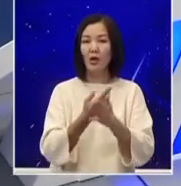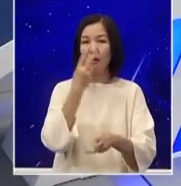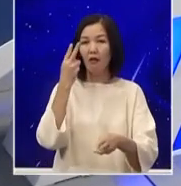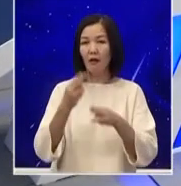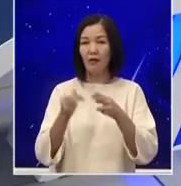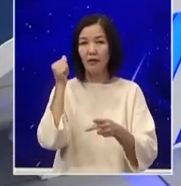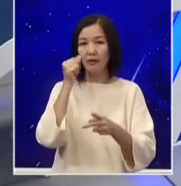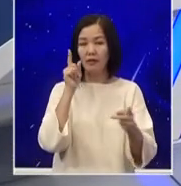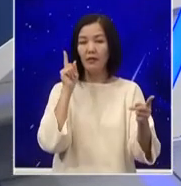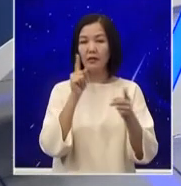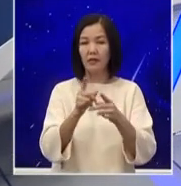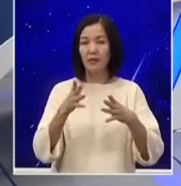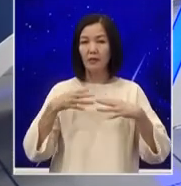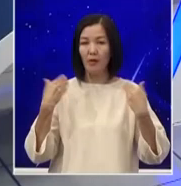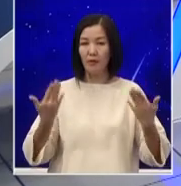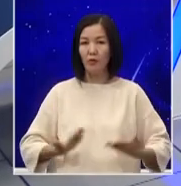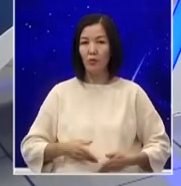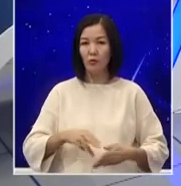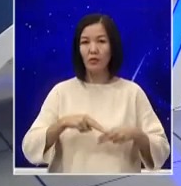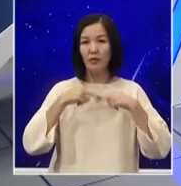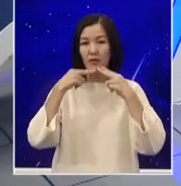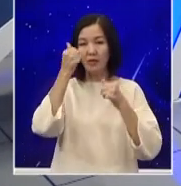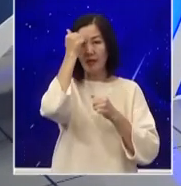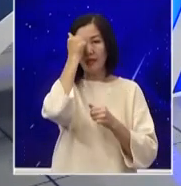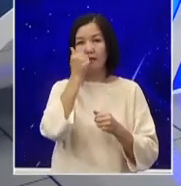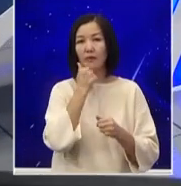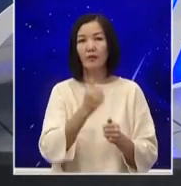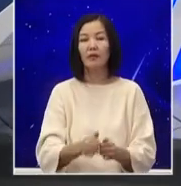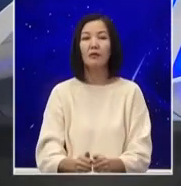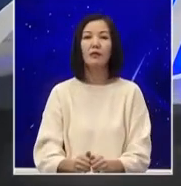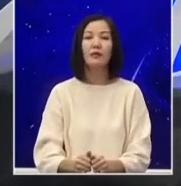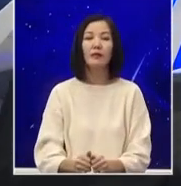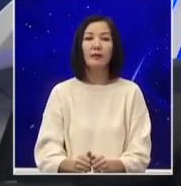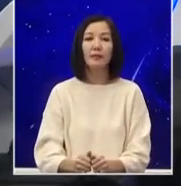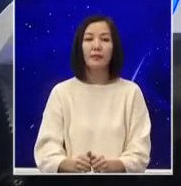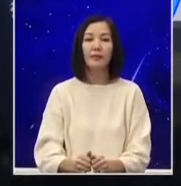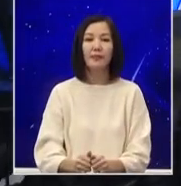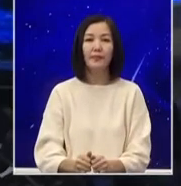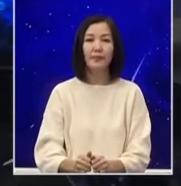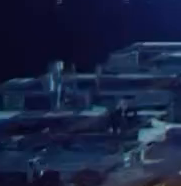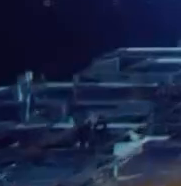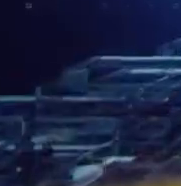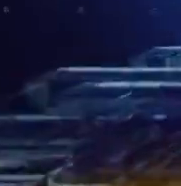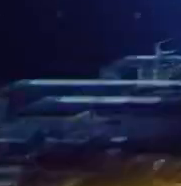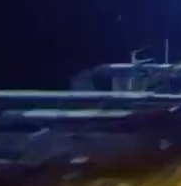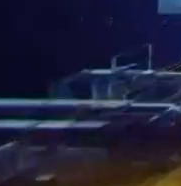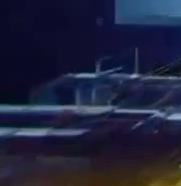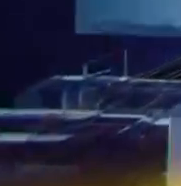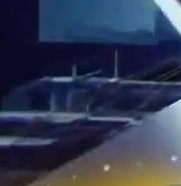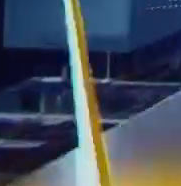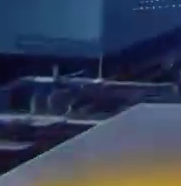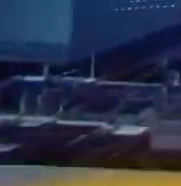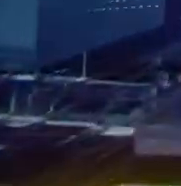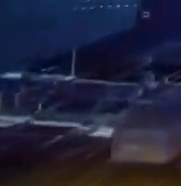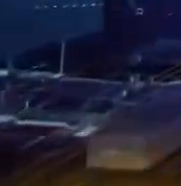Қадірменді көрермен, әзірге айтар ақпаратымыз осы болды. Келер күн қауышқанша аман сау болыңыздар.